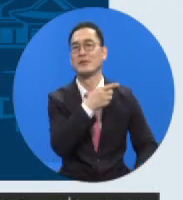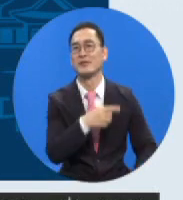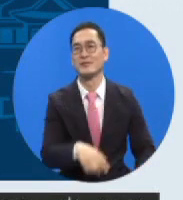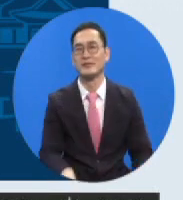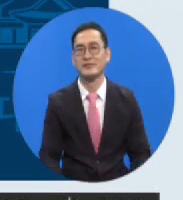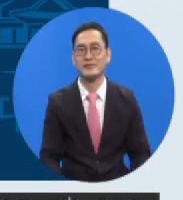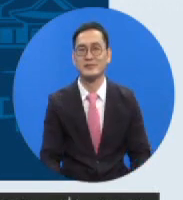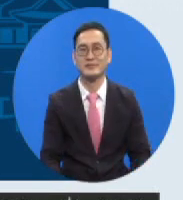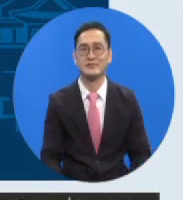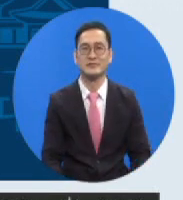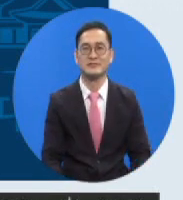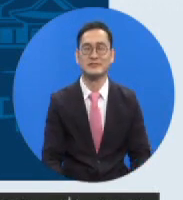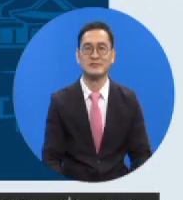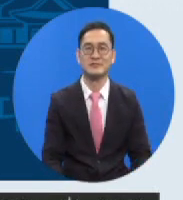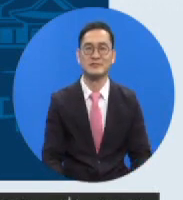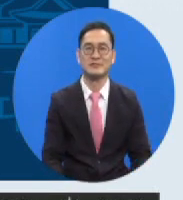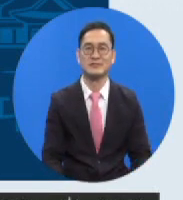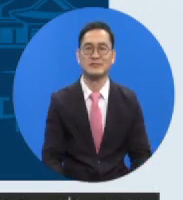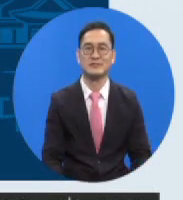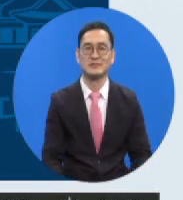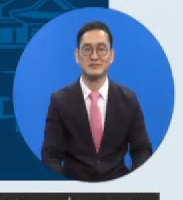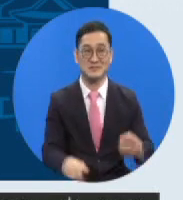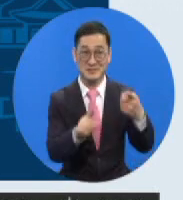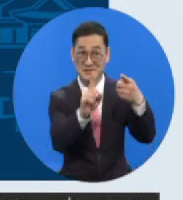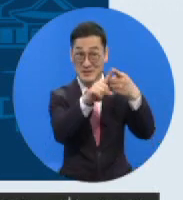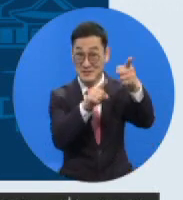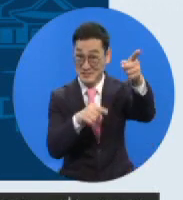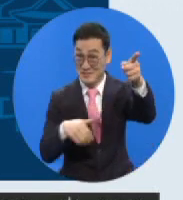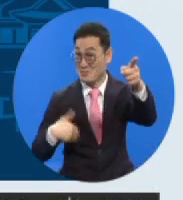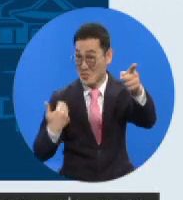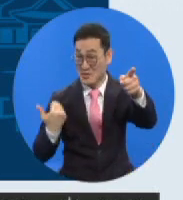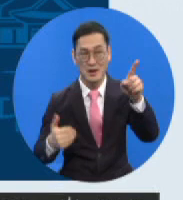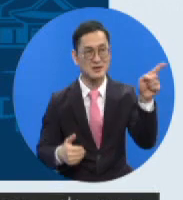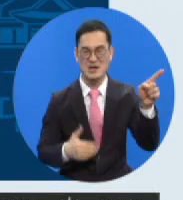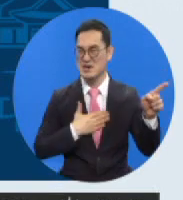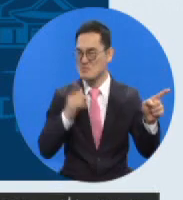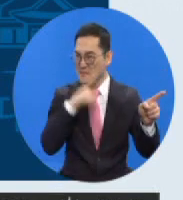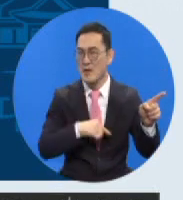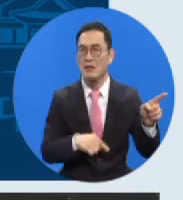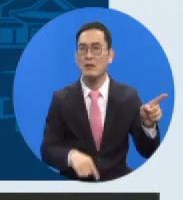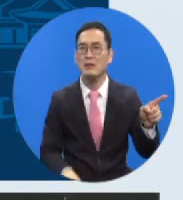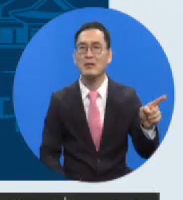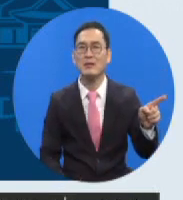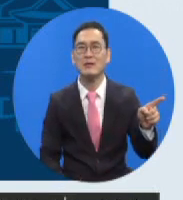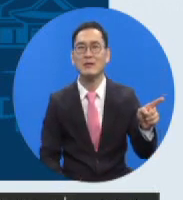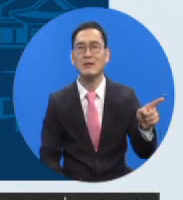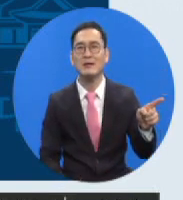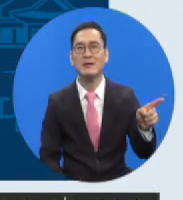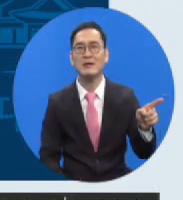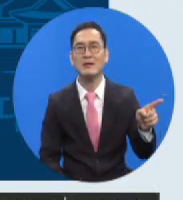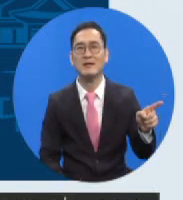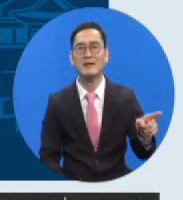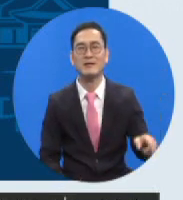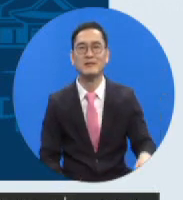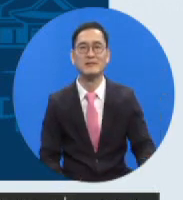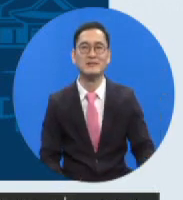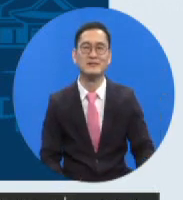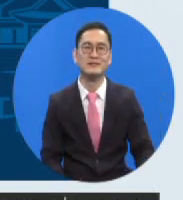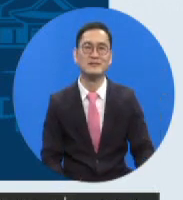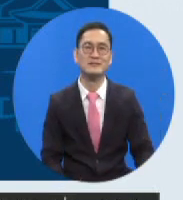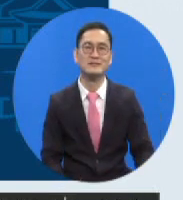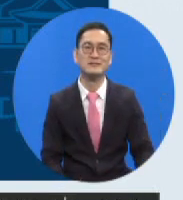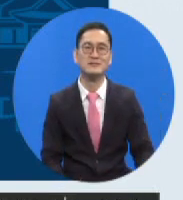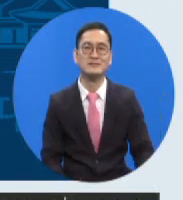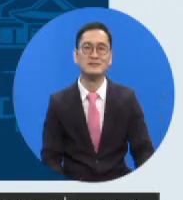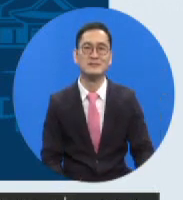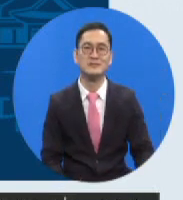그런데 모른다 한 분은 불쾌하다. 자, 청와대를 출입했었던 두 분이 여기 계시잖아요. 네. 윤태곤 시장님. 그럼 청와대가